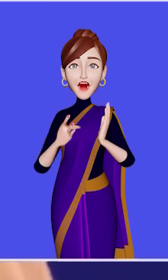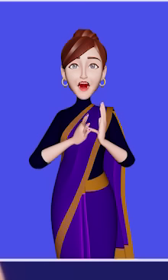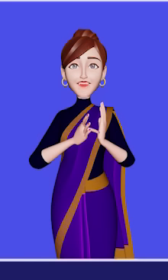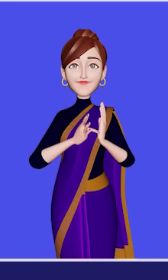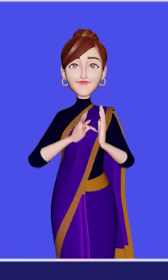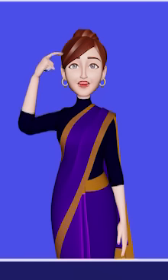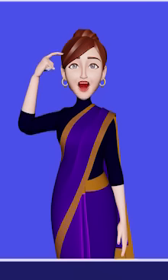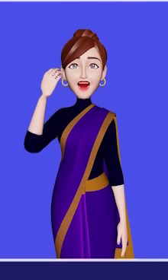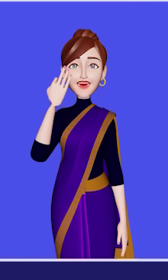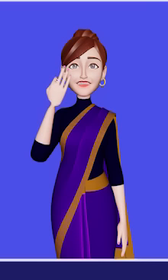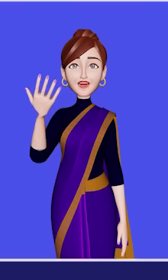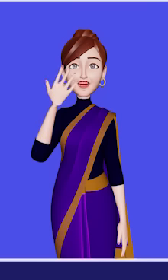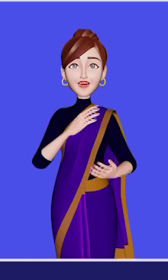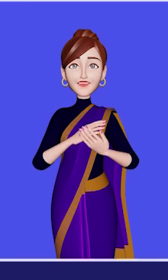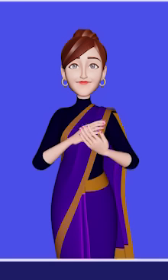सबसे बड़े